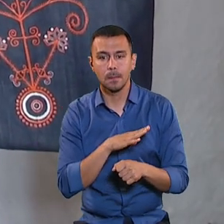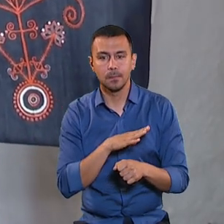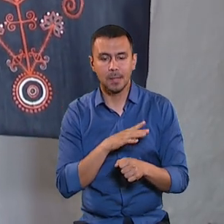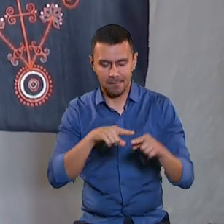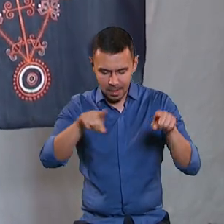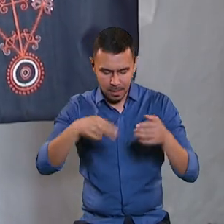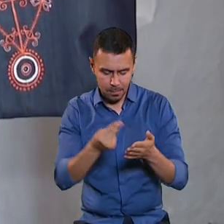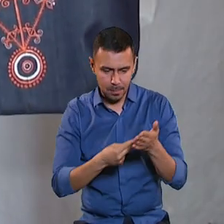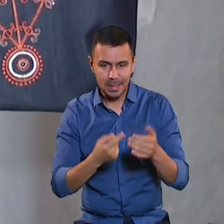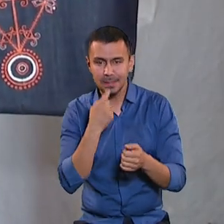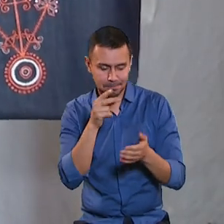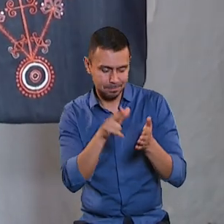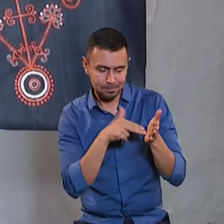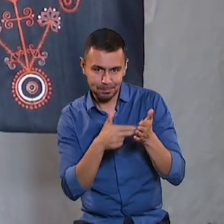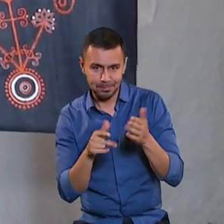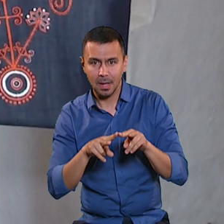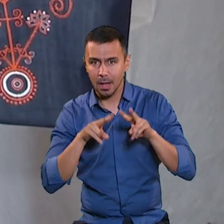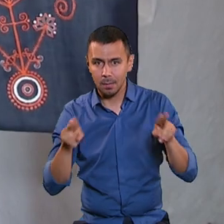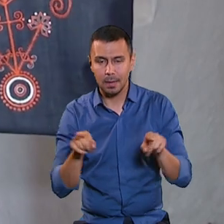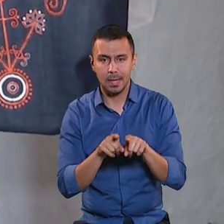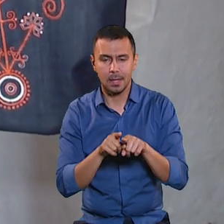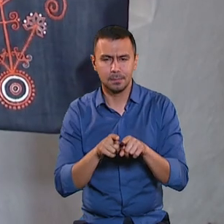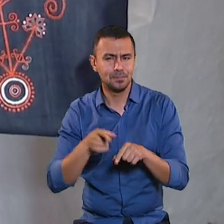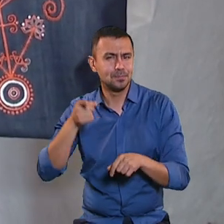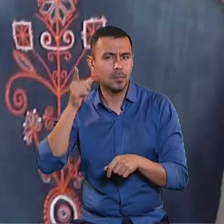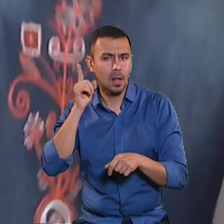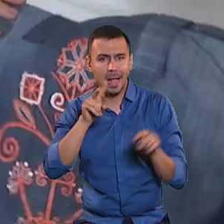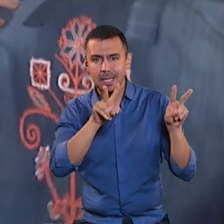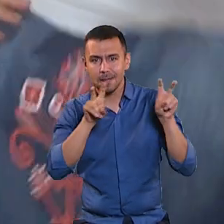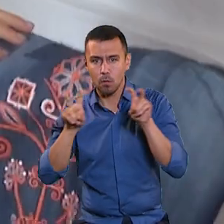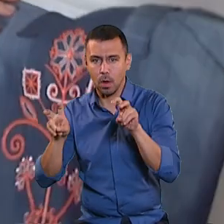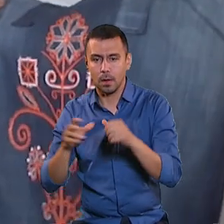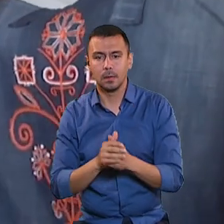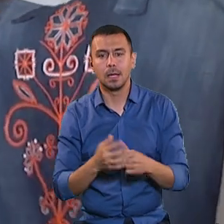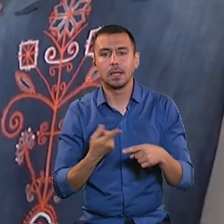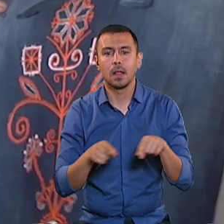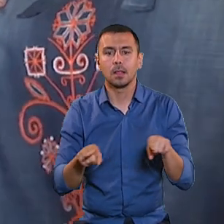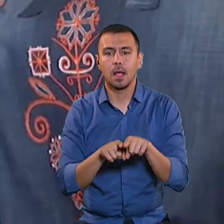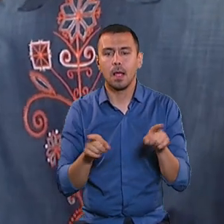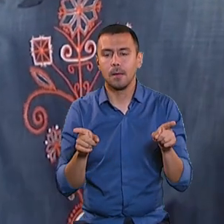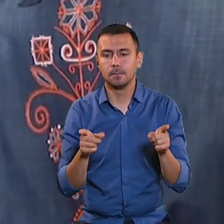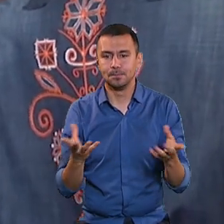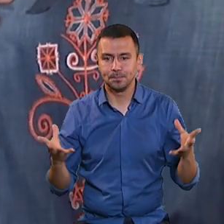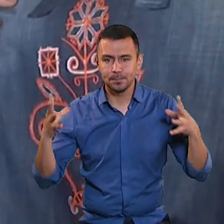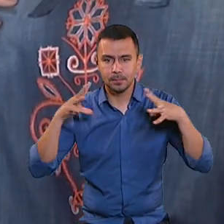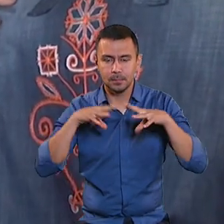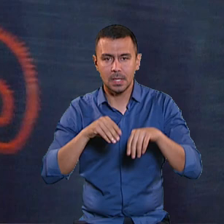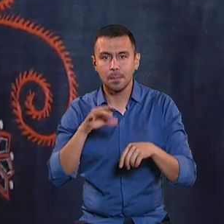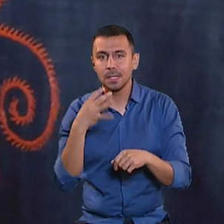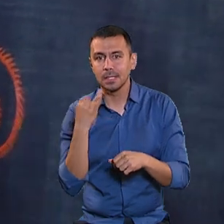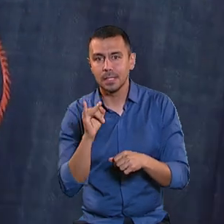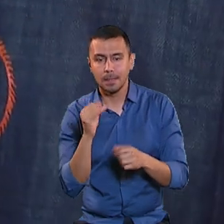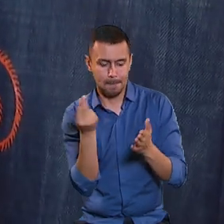килемарстві і ну такий язичницька ота вся Символіка це ну таке сузір'я трипільських